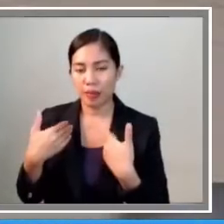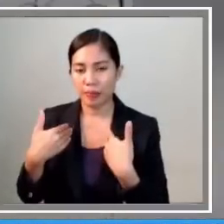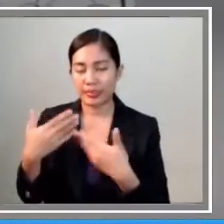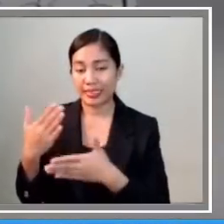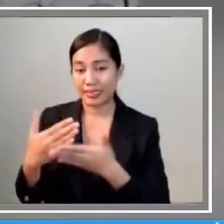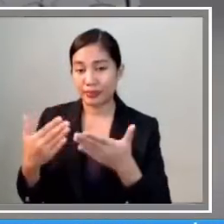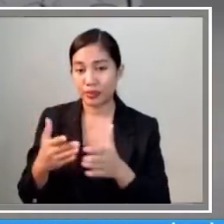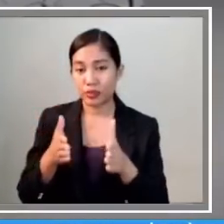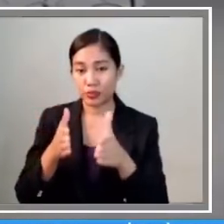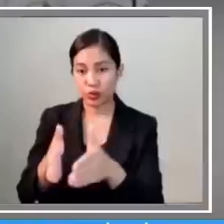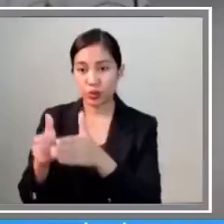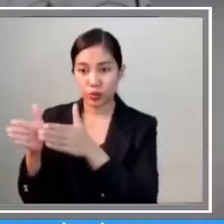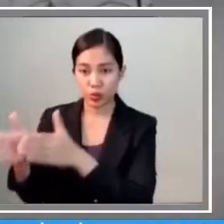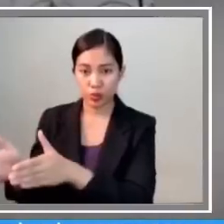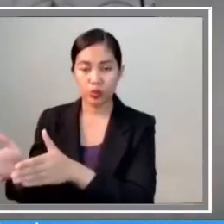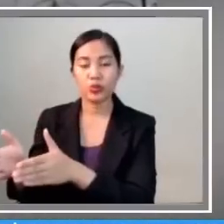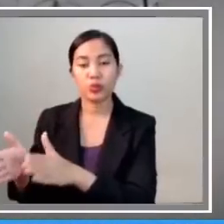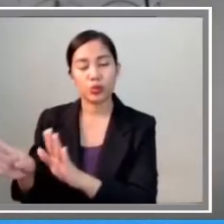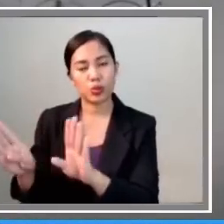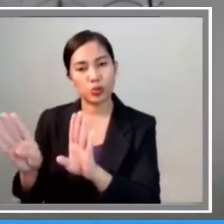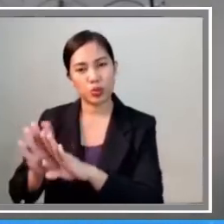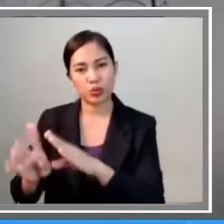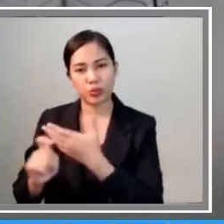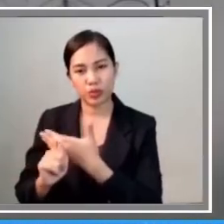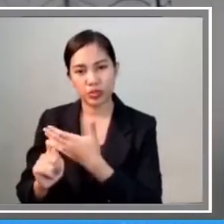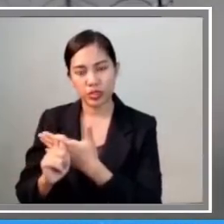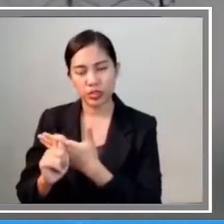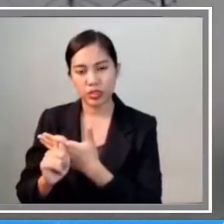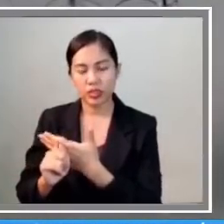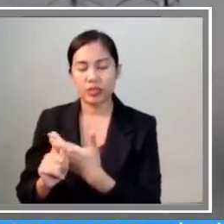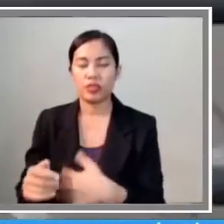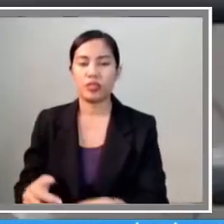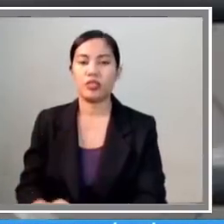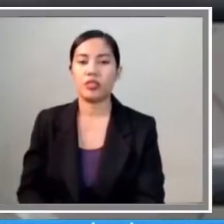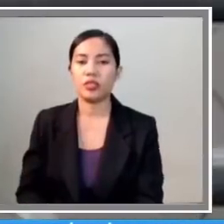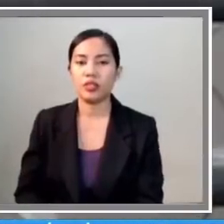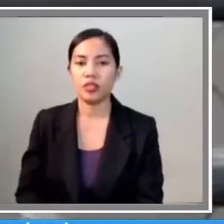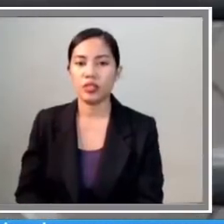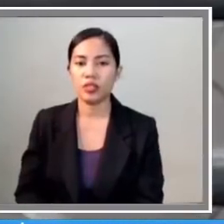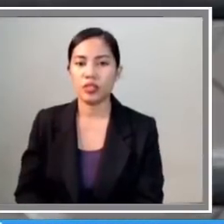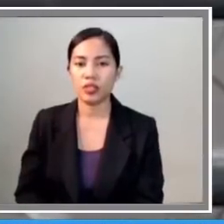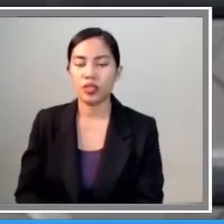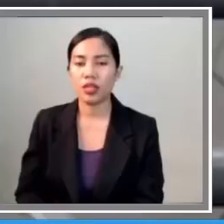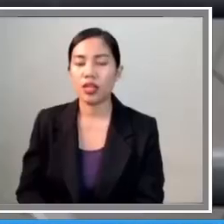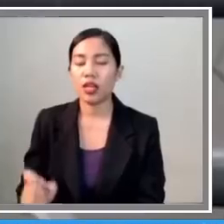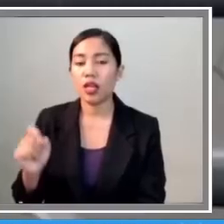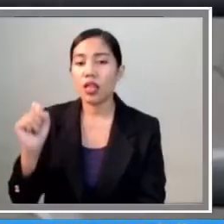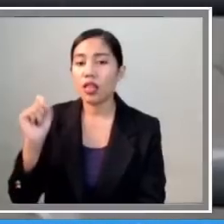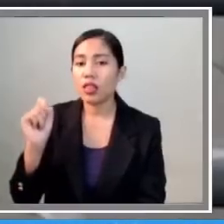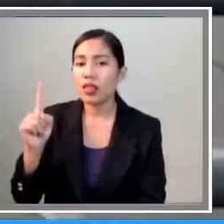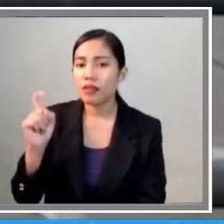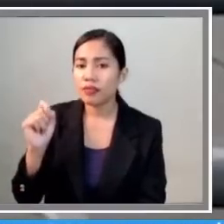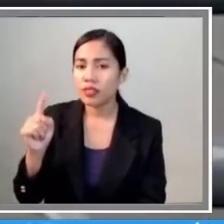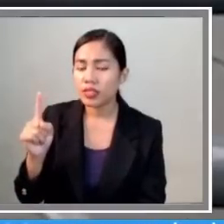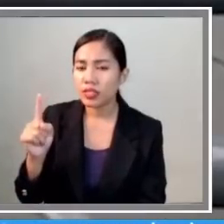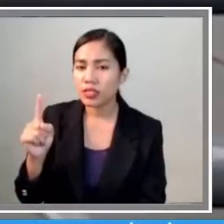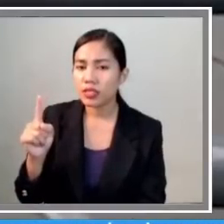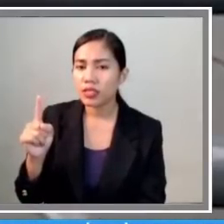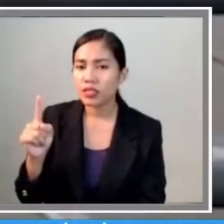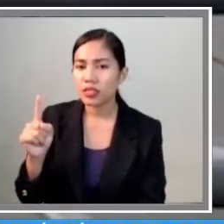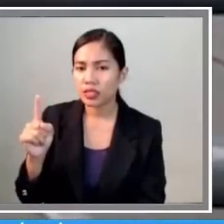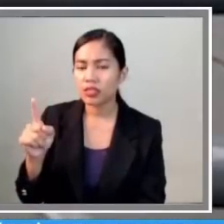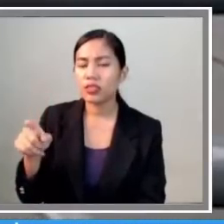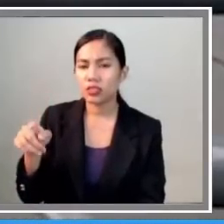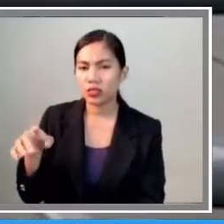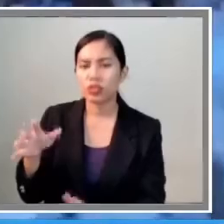Pero may mga alternate routes po ito. Tatlo sa Abra, 11 sa Payaro, 19 sa Benguet, at 6 sa